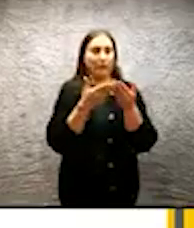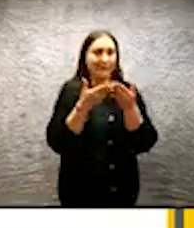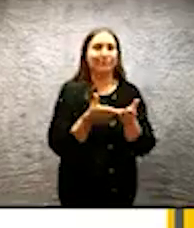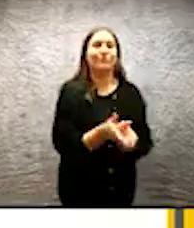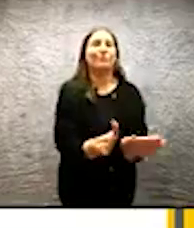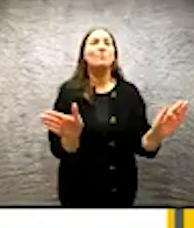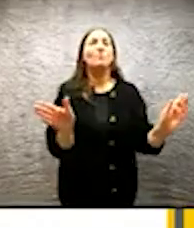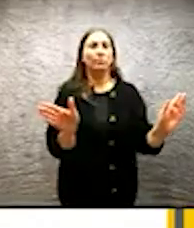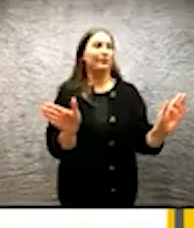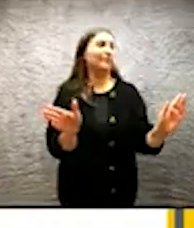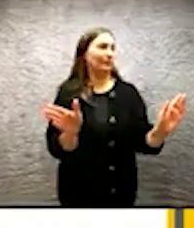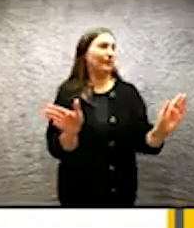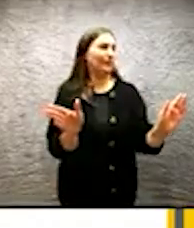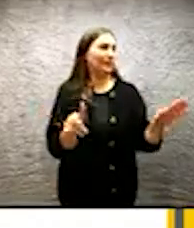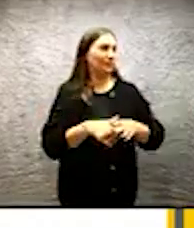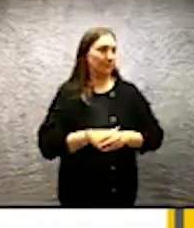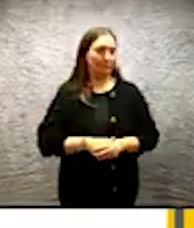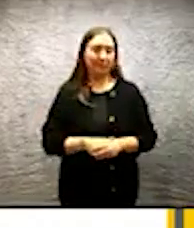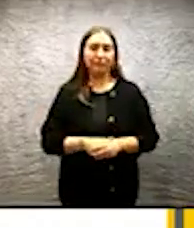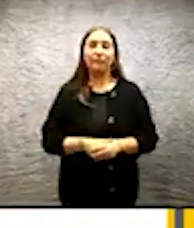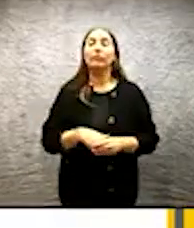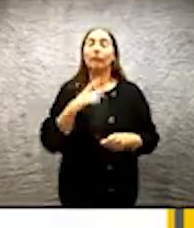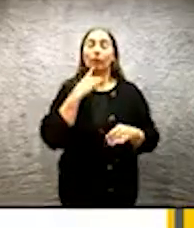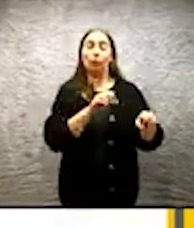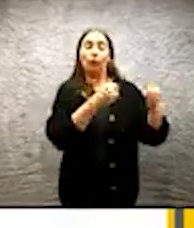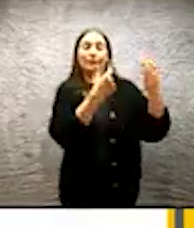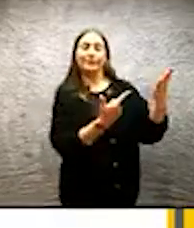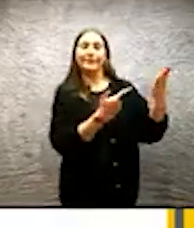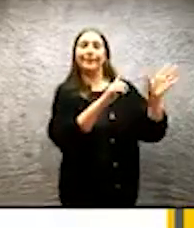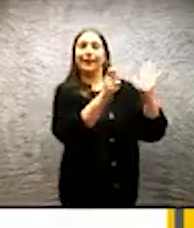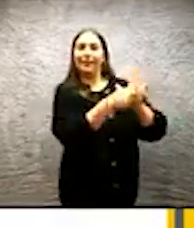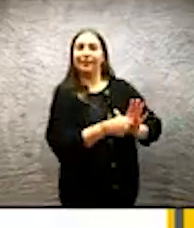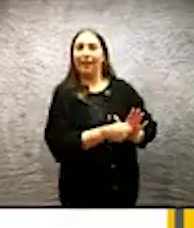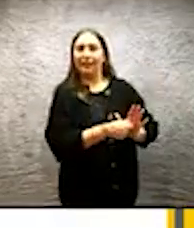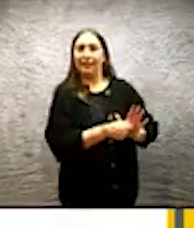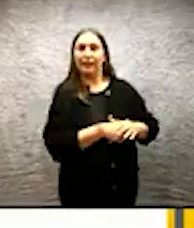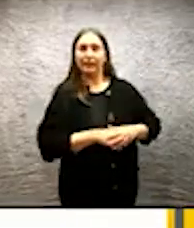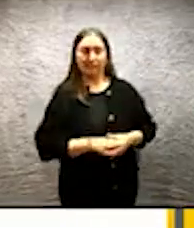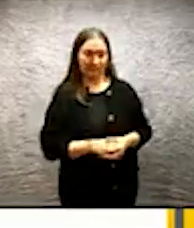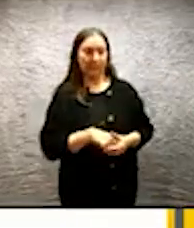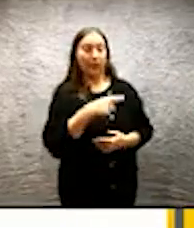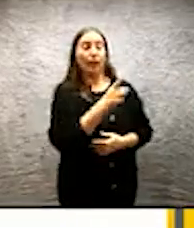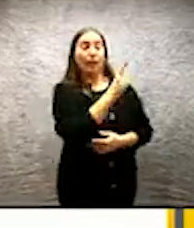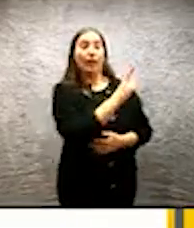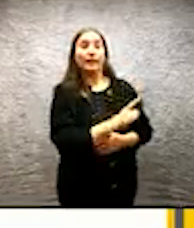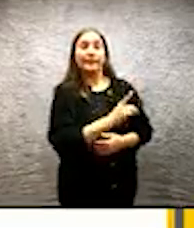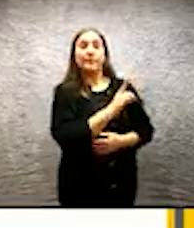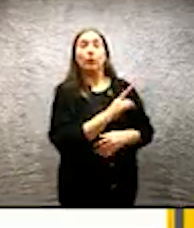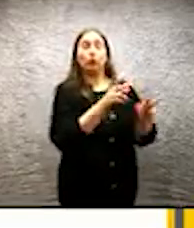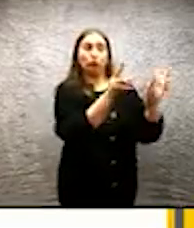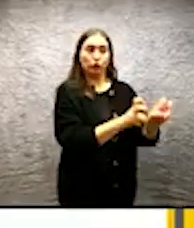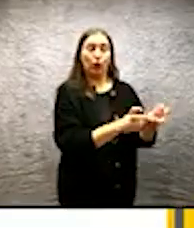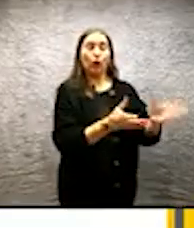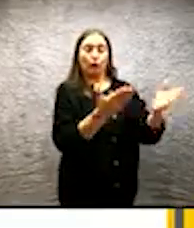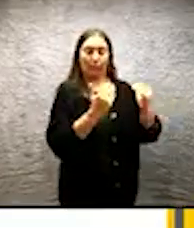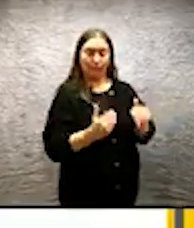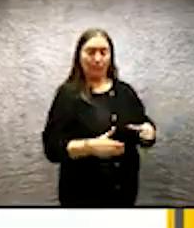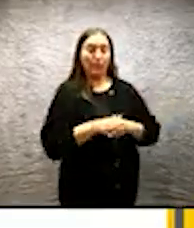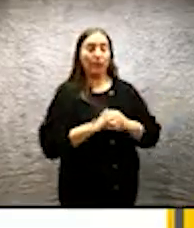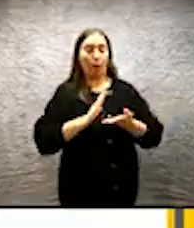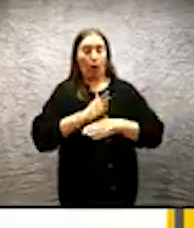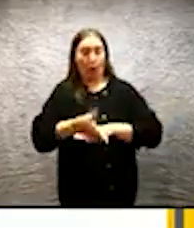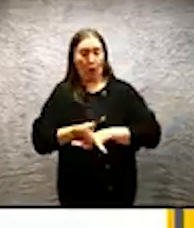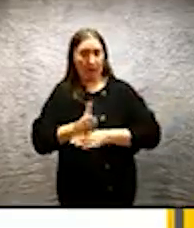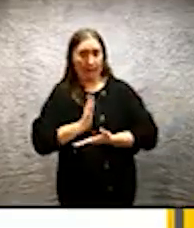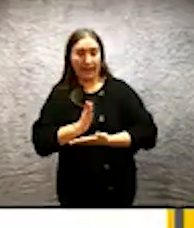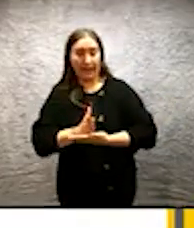pour compléter les sept dates qui sont proposées par la MEL, à savoir les deux premiers dimanches des soldes, le dimanche précédent la rentrée des